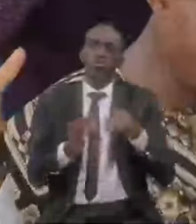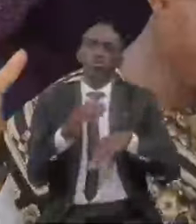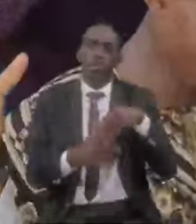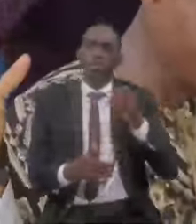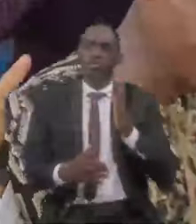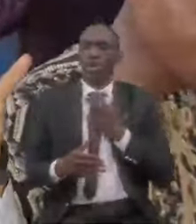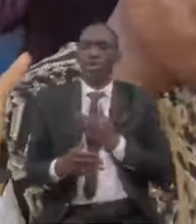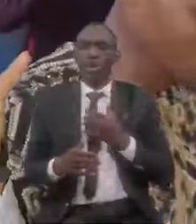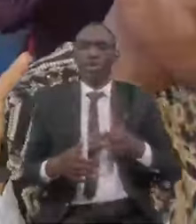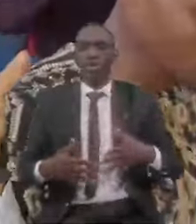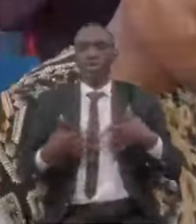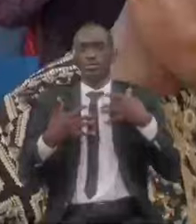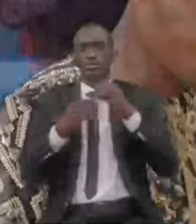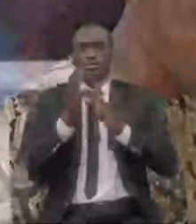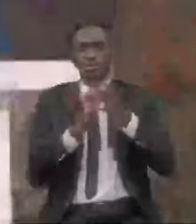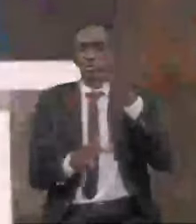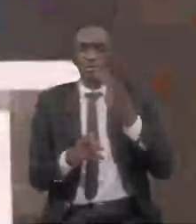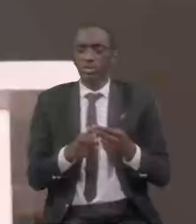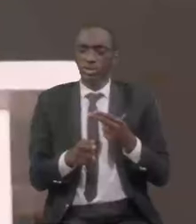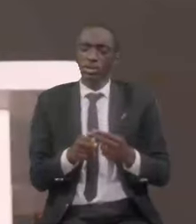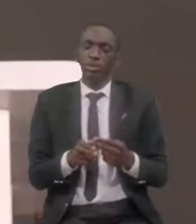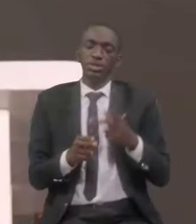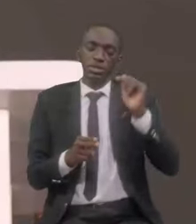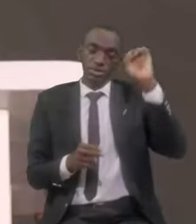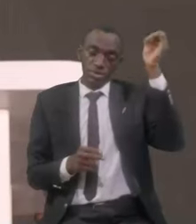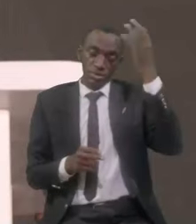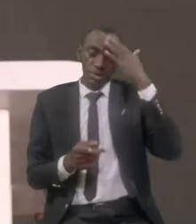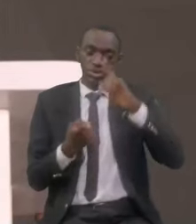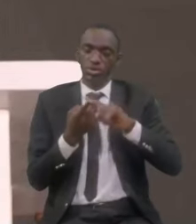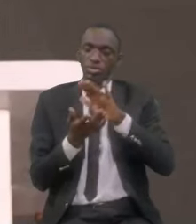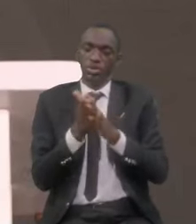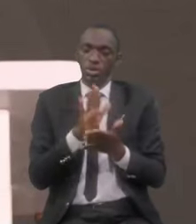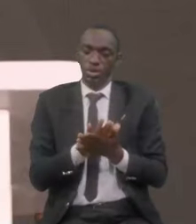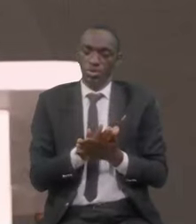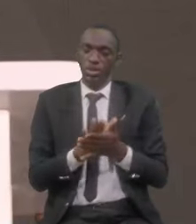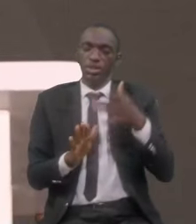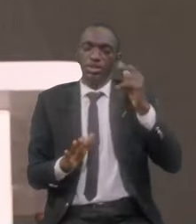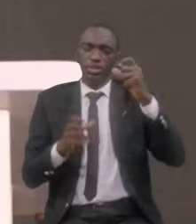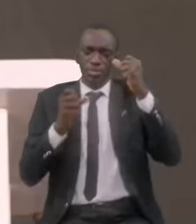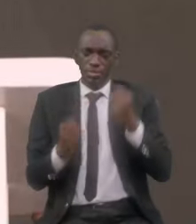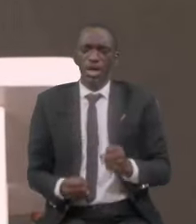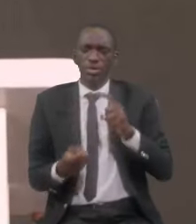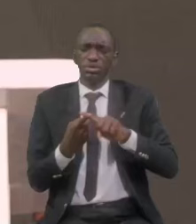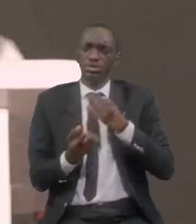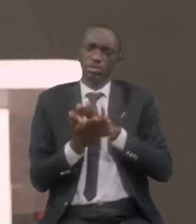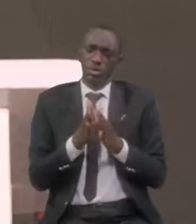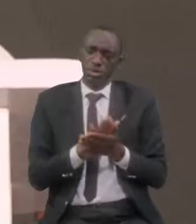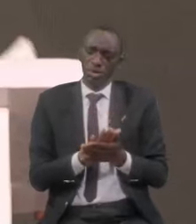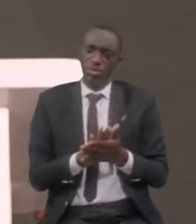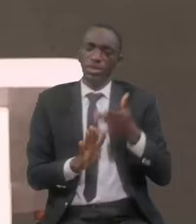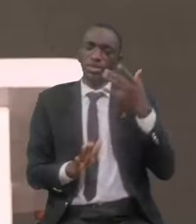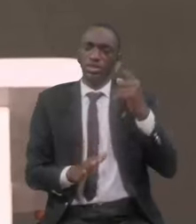Jésus. La grâce pour devenir, la puissance pour devenir, la force